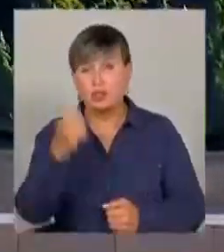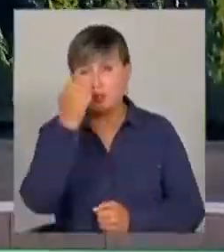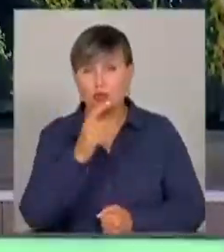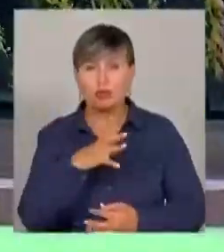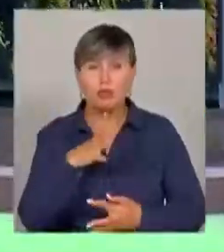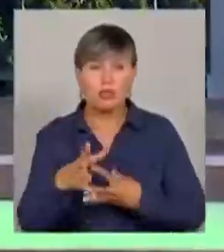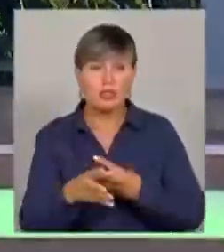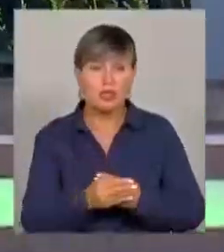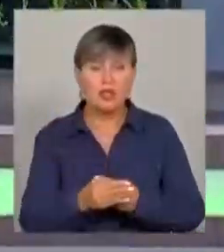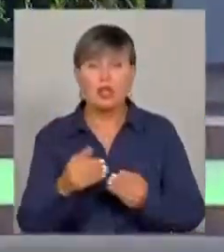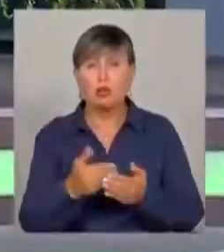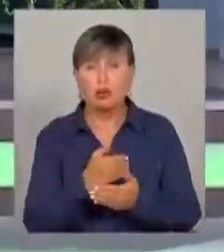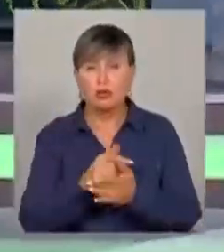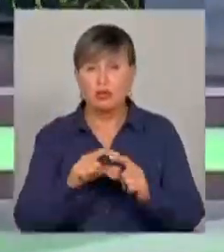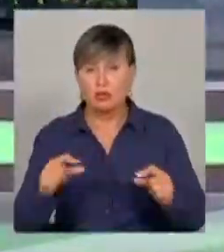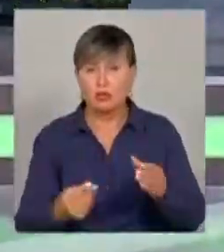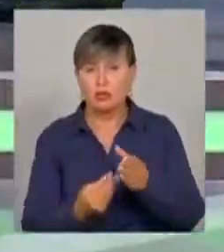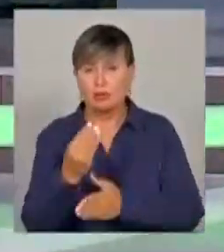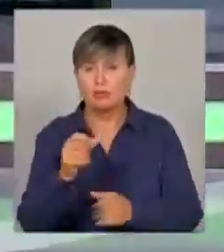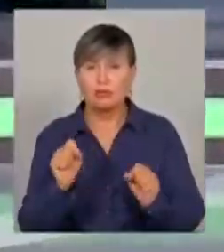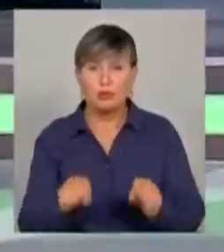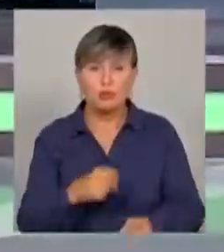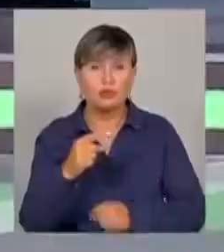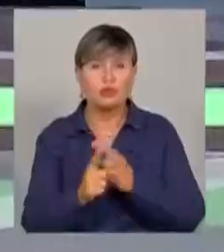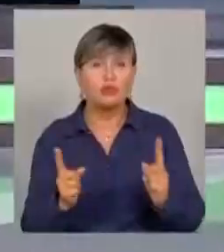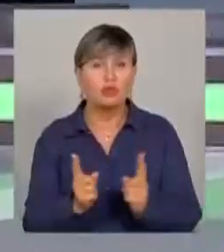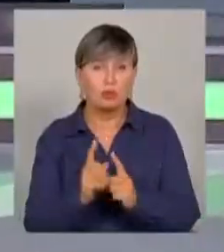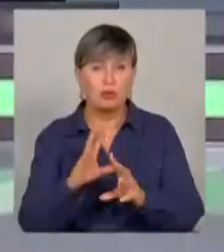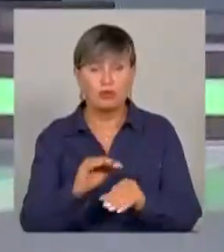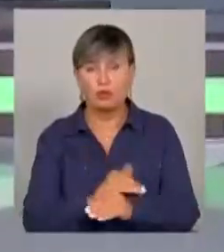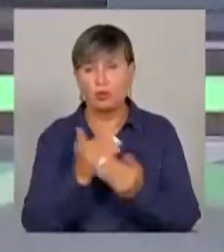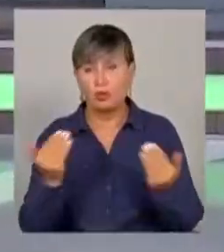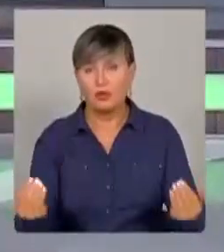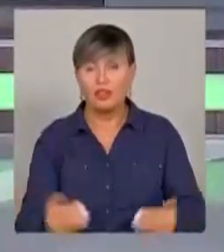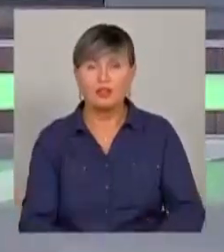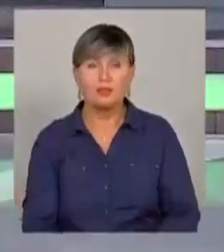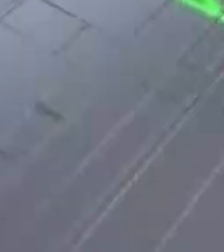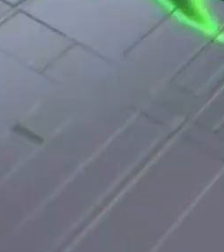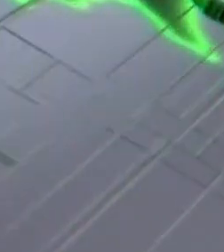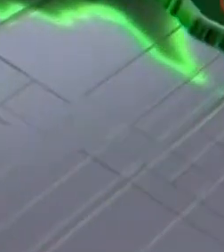что были с нами. Делитесь интересными новостями по номерам, указанным на экране. Всего доброго. До встречи в эфире.